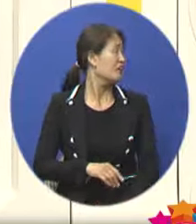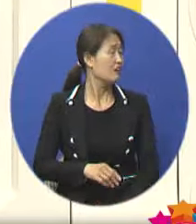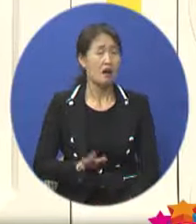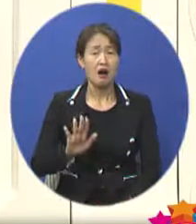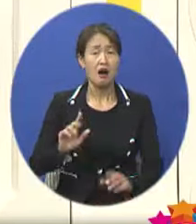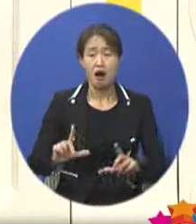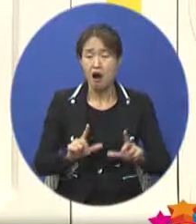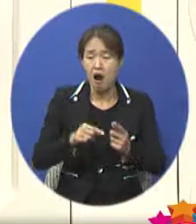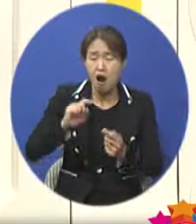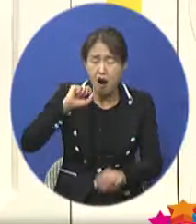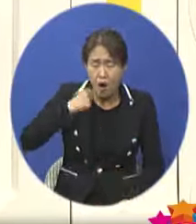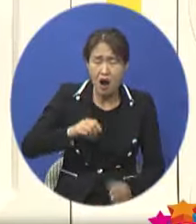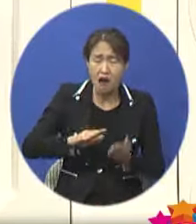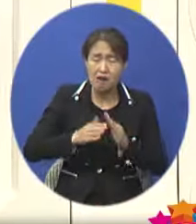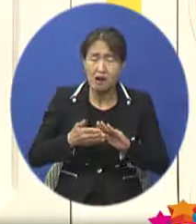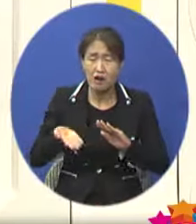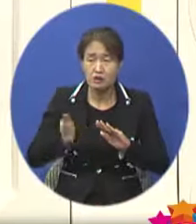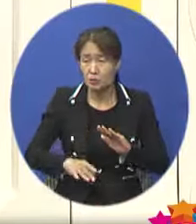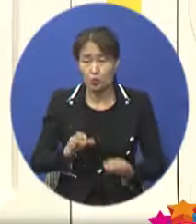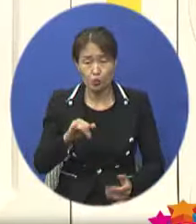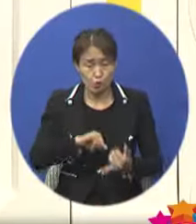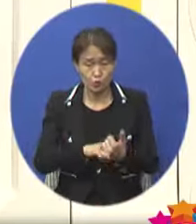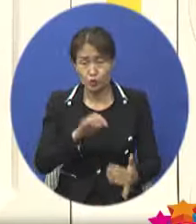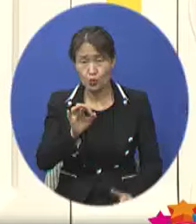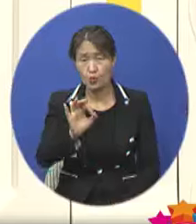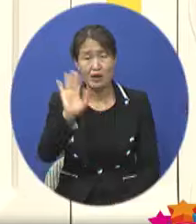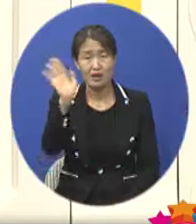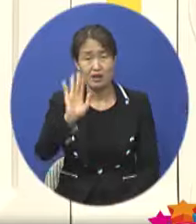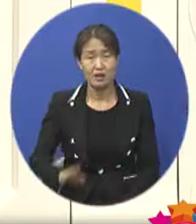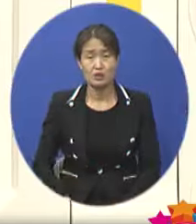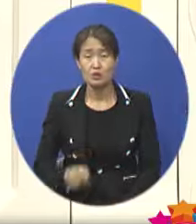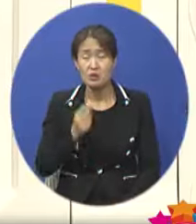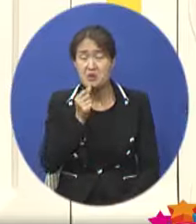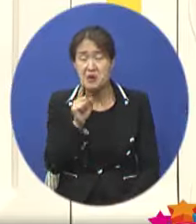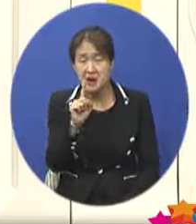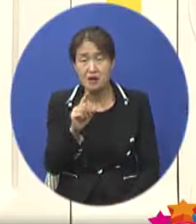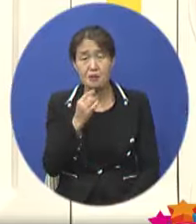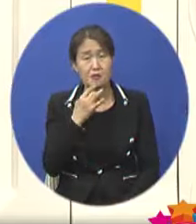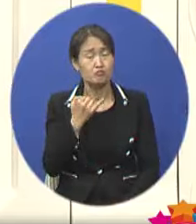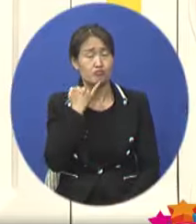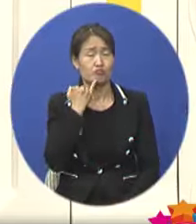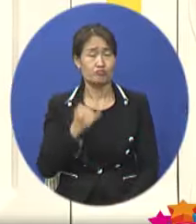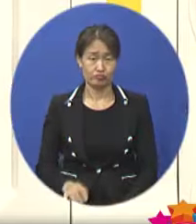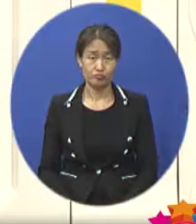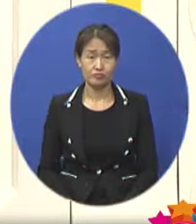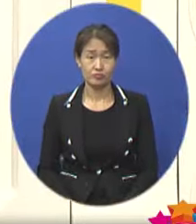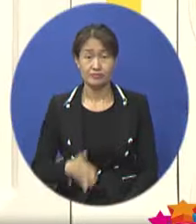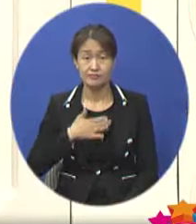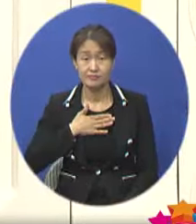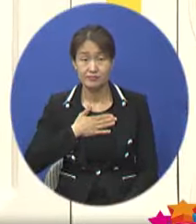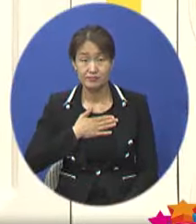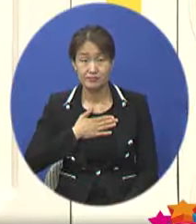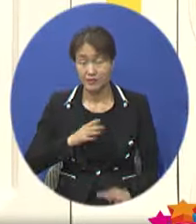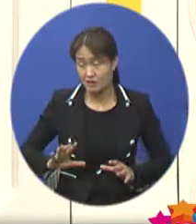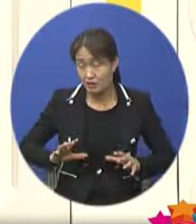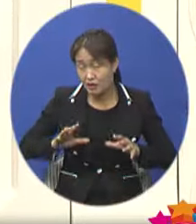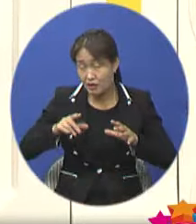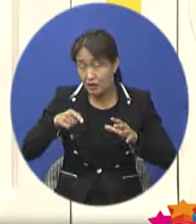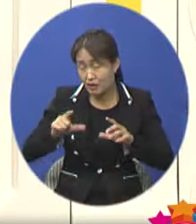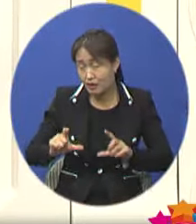어렵더라도 예. 전화라도 드리고. 그러니까. 꼭 물질적이 아니더라도. 예. 조그만 하나. 막내 담당이래요. 또. 예, 예. 예. 저는 세상살이를